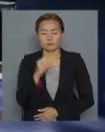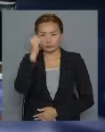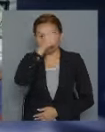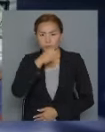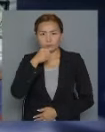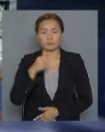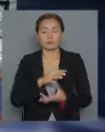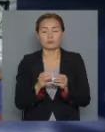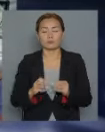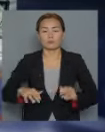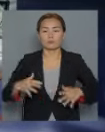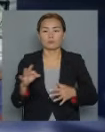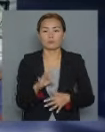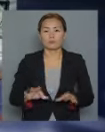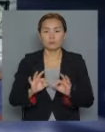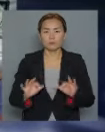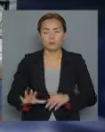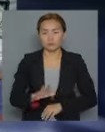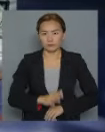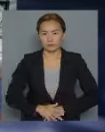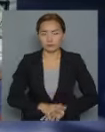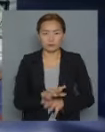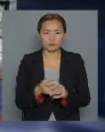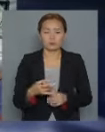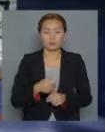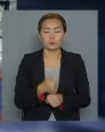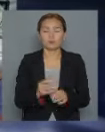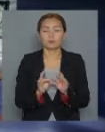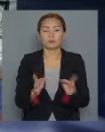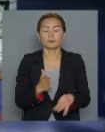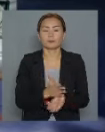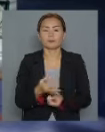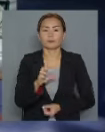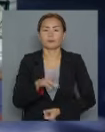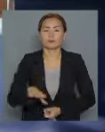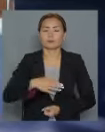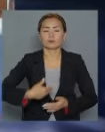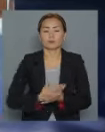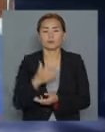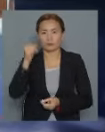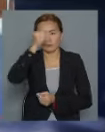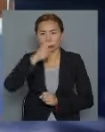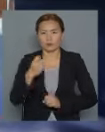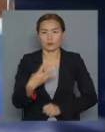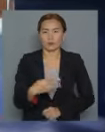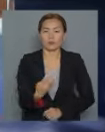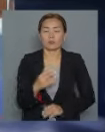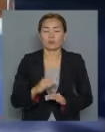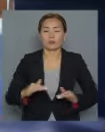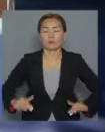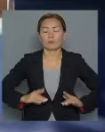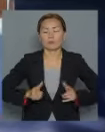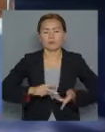2023-2024 оқу жылына дайындығы туралы баяндама жасады. Өңір басшысының айтуынша, облыста жаңа оқу жылына 143 мың оқушыны